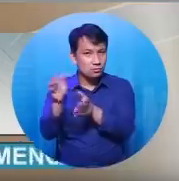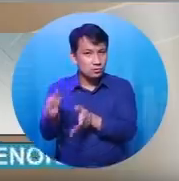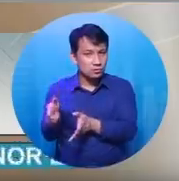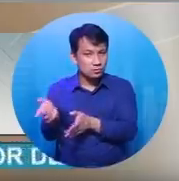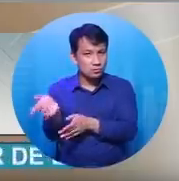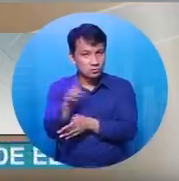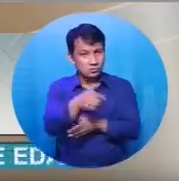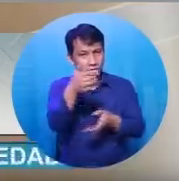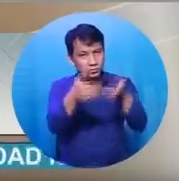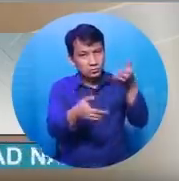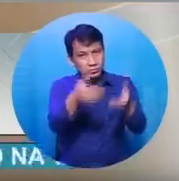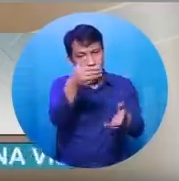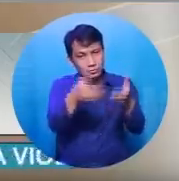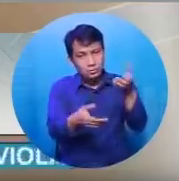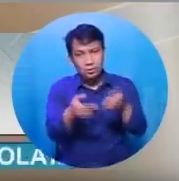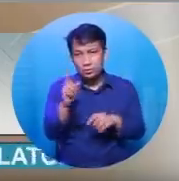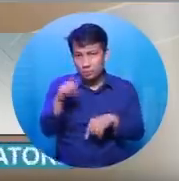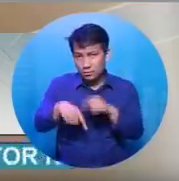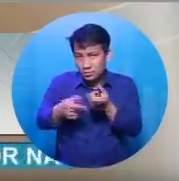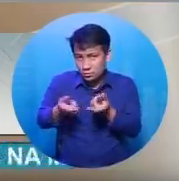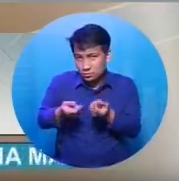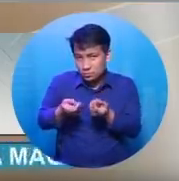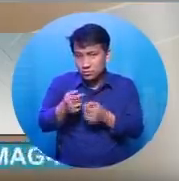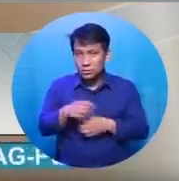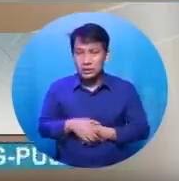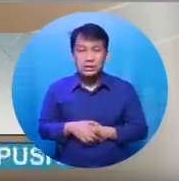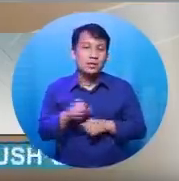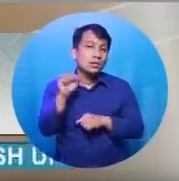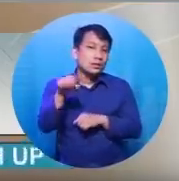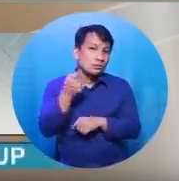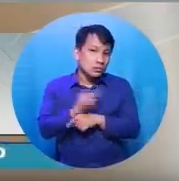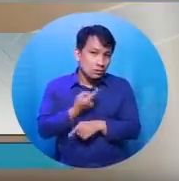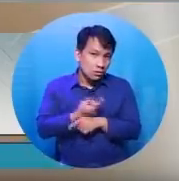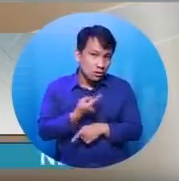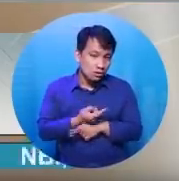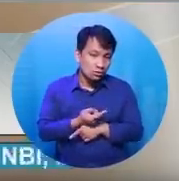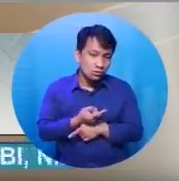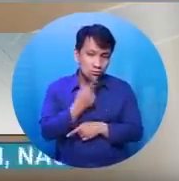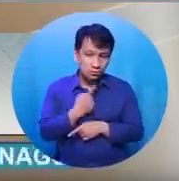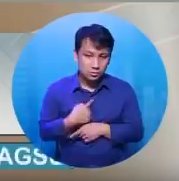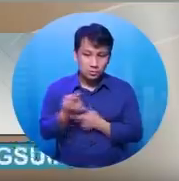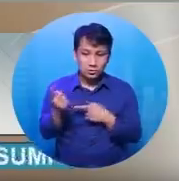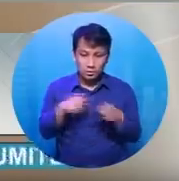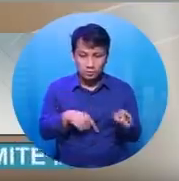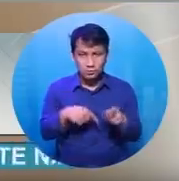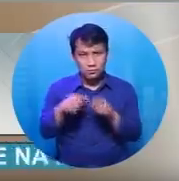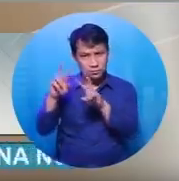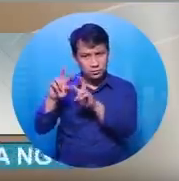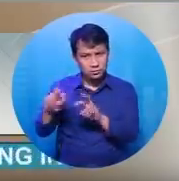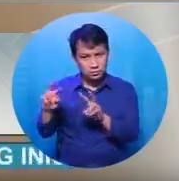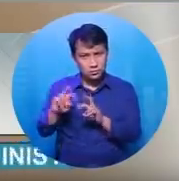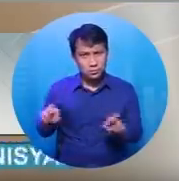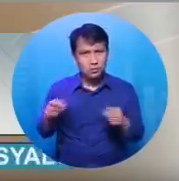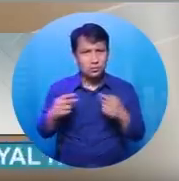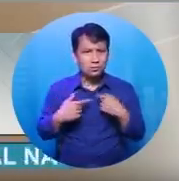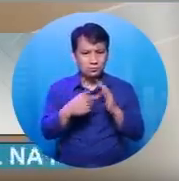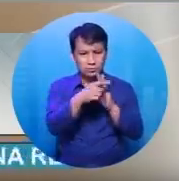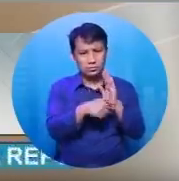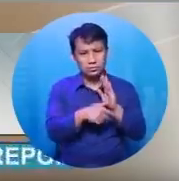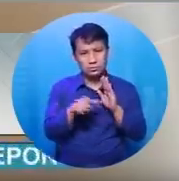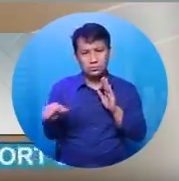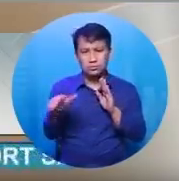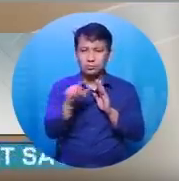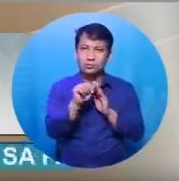sa korte? Di ba dapat ganon? Yes po, sir. May investigation pa po kasi yung nangyayari. Maski na, ma'am, dapat merong abogado.